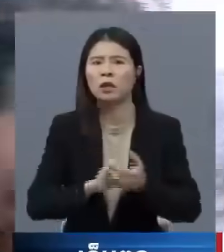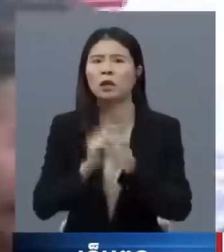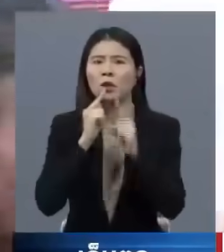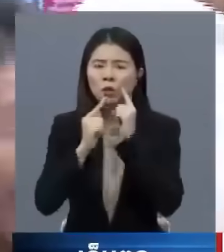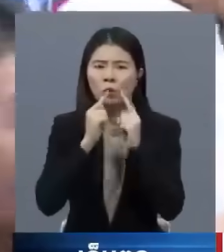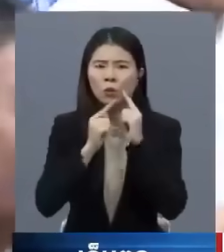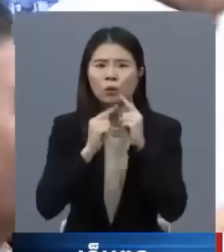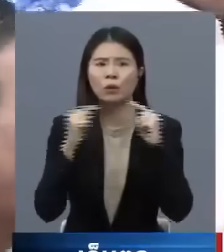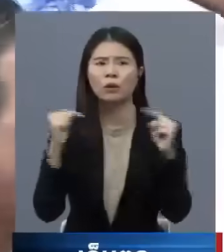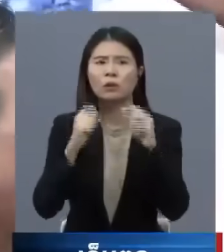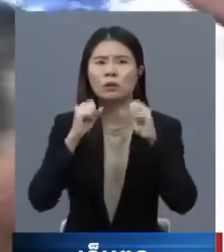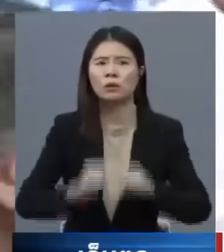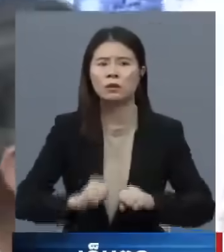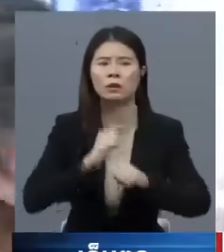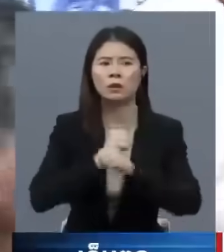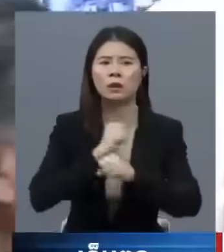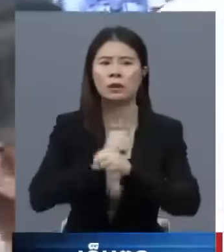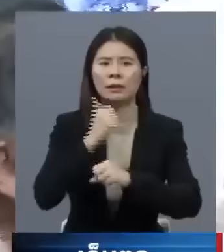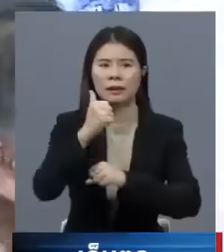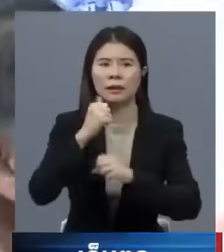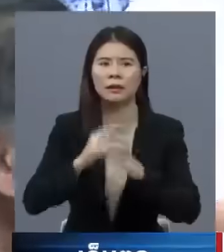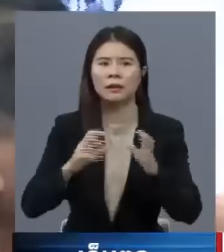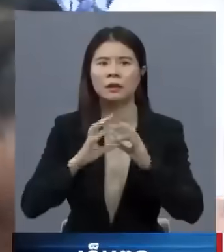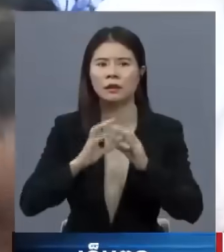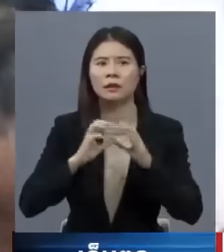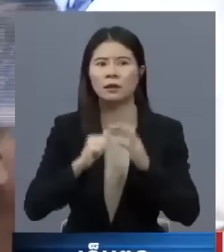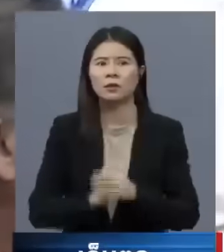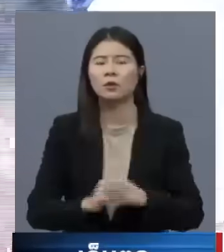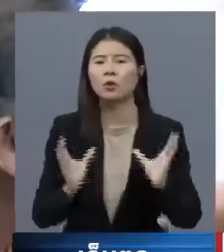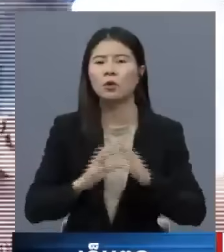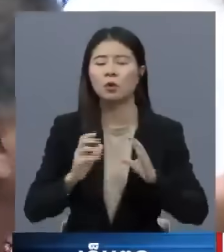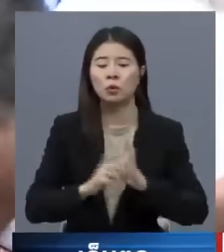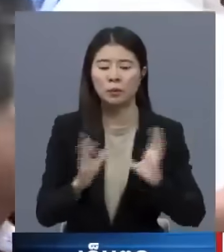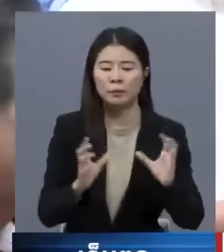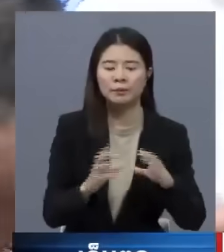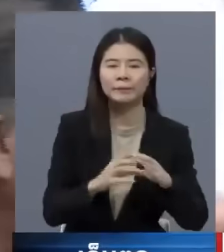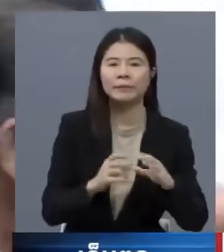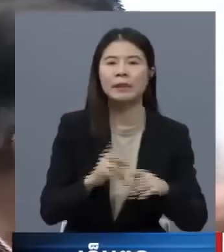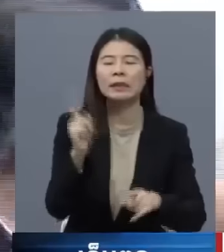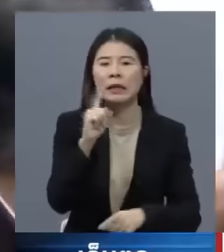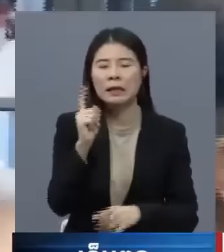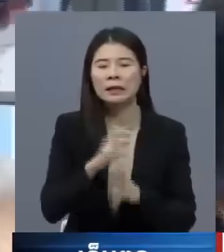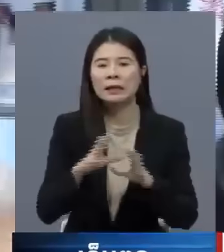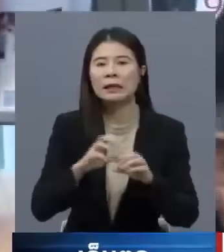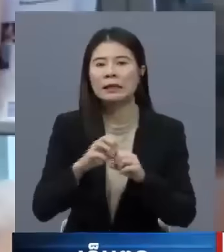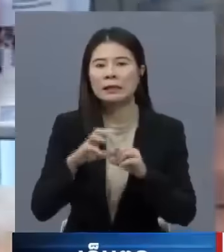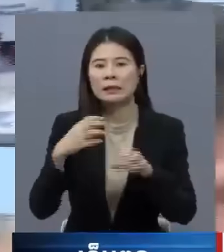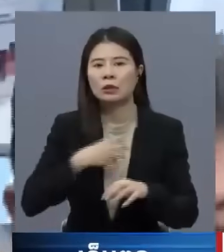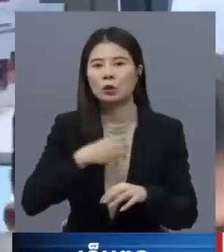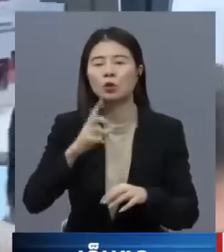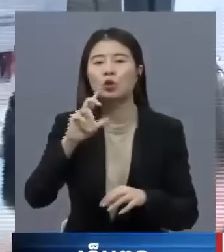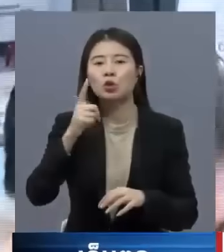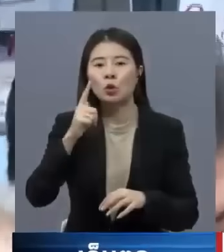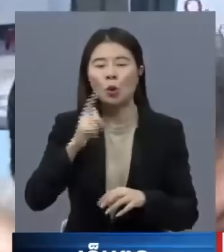ได้เนี่ยนะคะขณะเดียวกันก็ยังมีพรรคเล็กมาร่วมอีก6พรรคนะคะประกอบไปด้วยเสรีรวมไทย1เสียงพลังสังคมใหม่